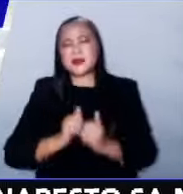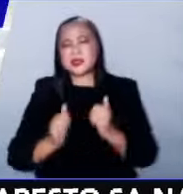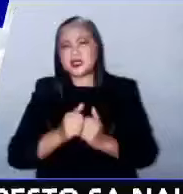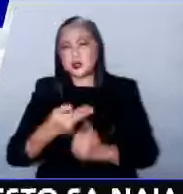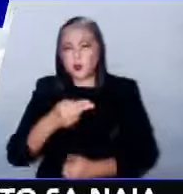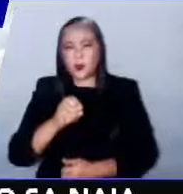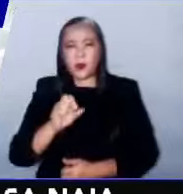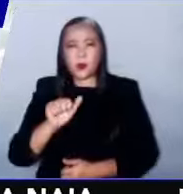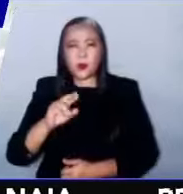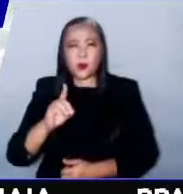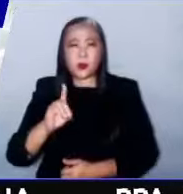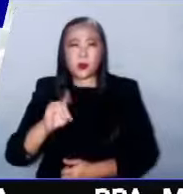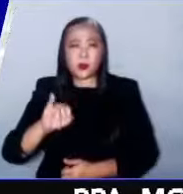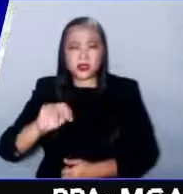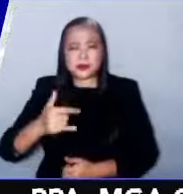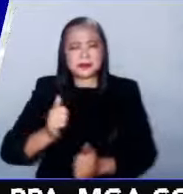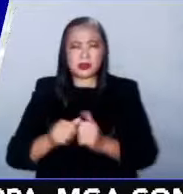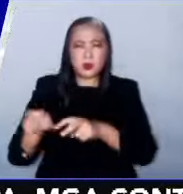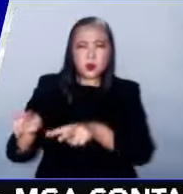yun.